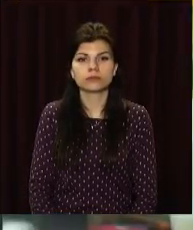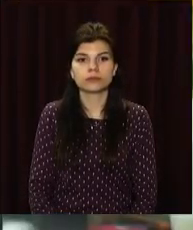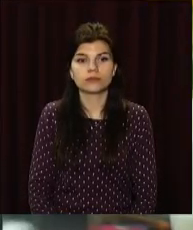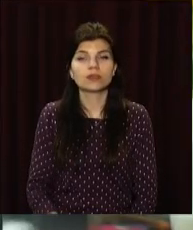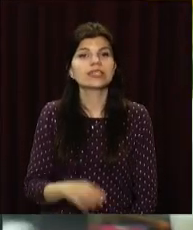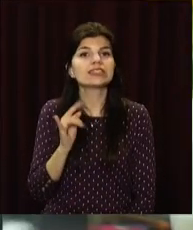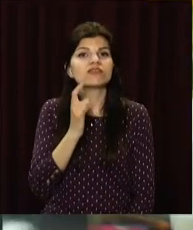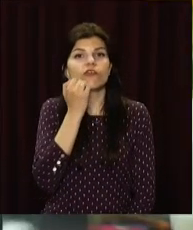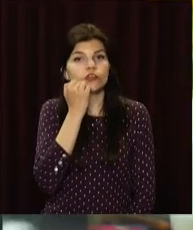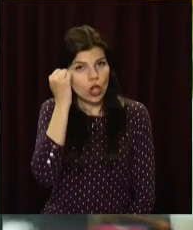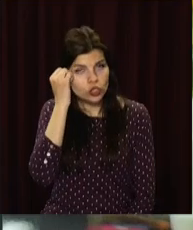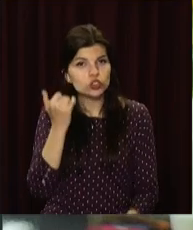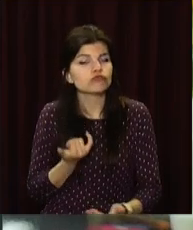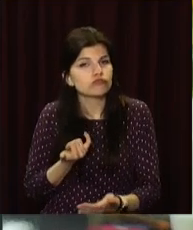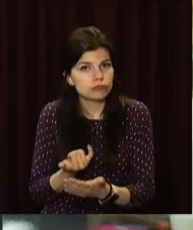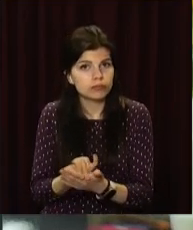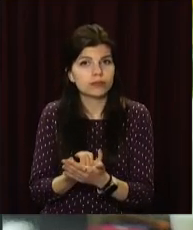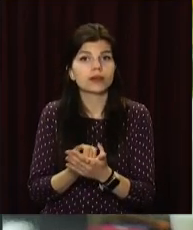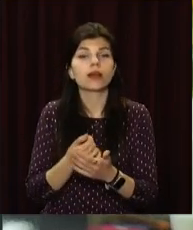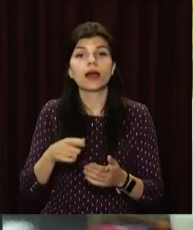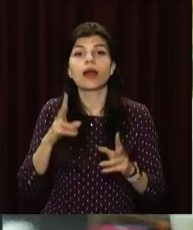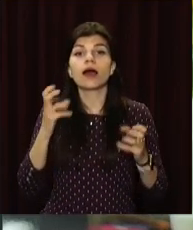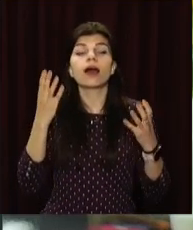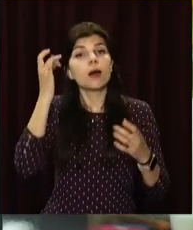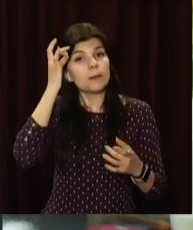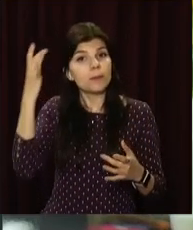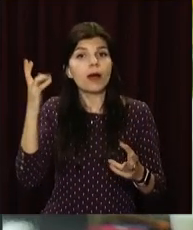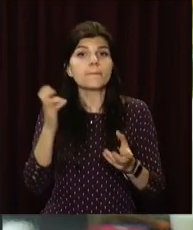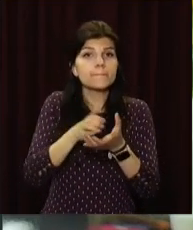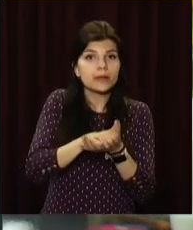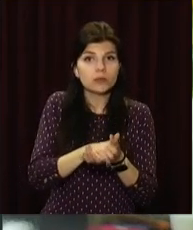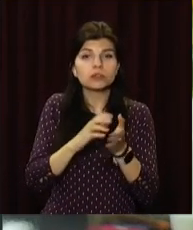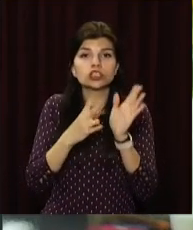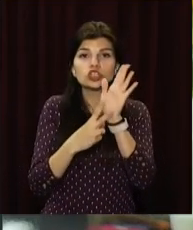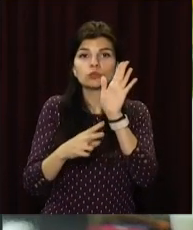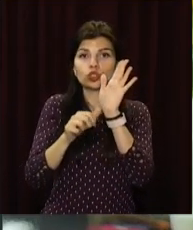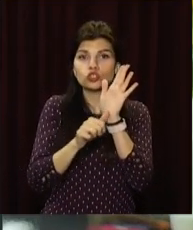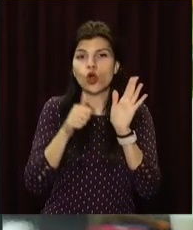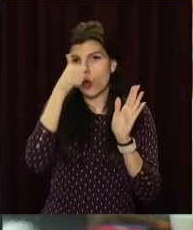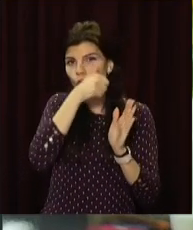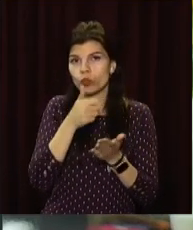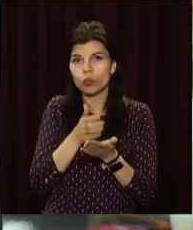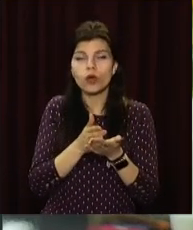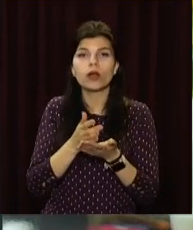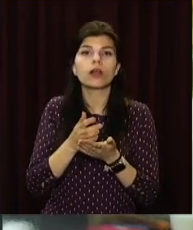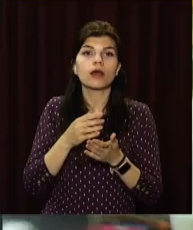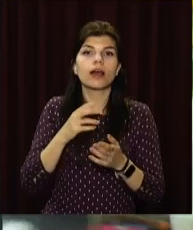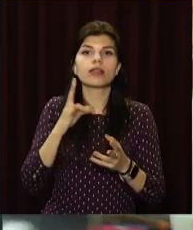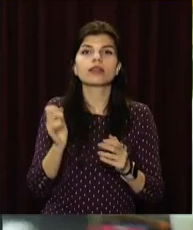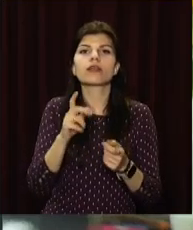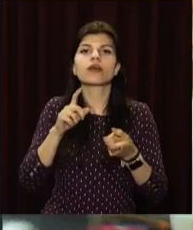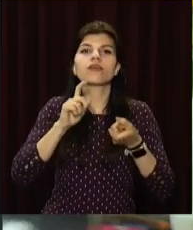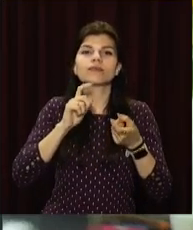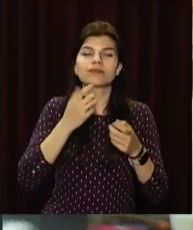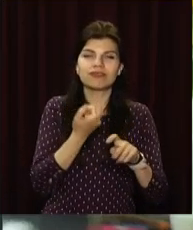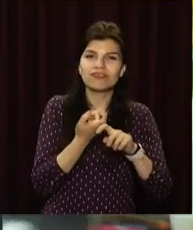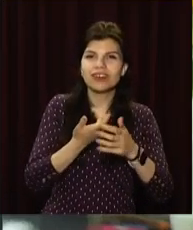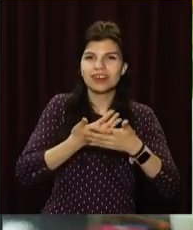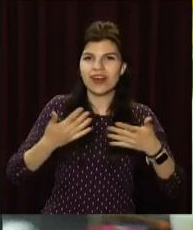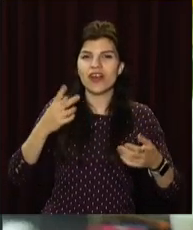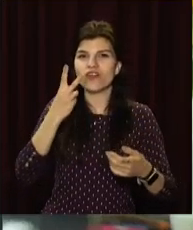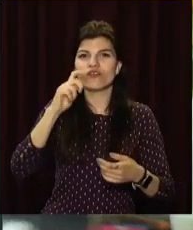Із вдячністю та шаною заходи до Дня пам'яті та примирення і 76-ї річниці перемоги над нацизмом у Другій світовій